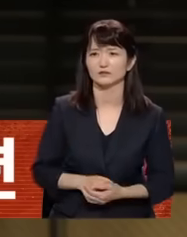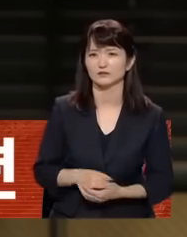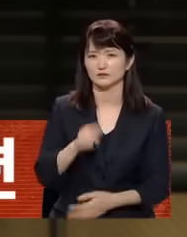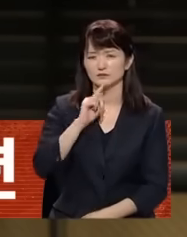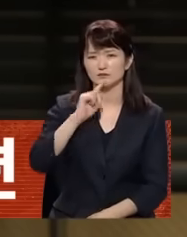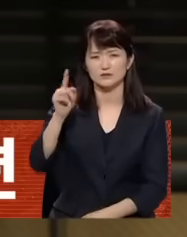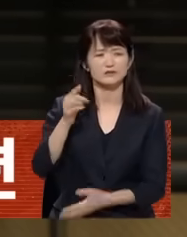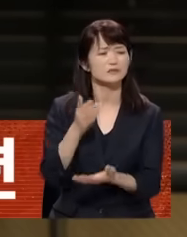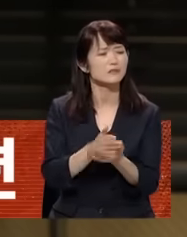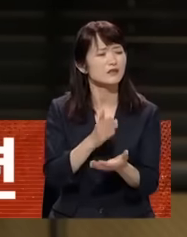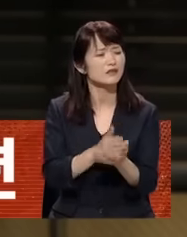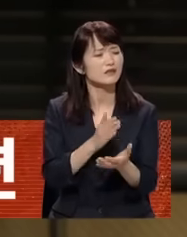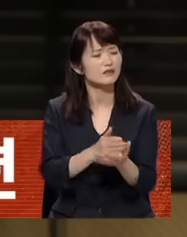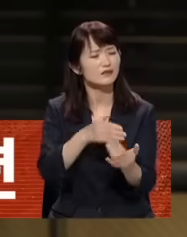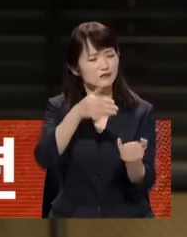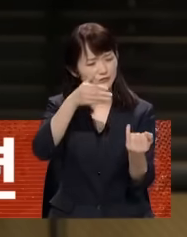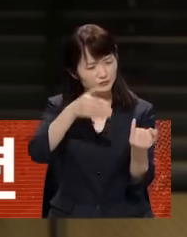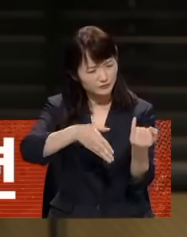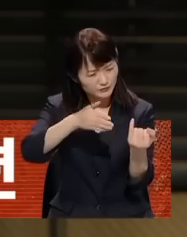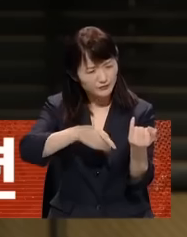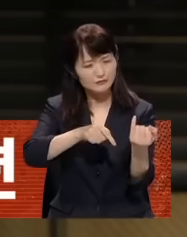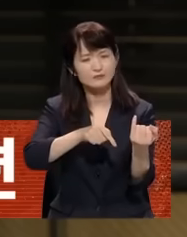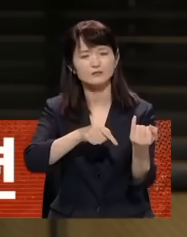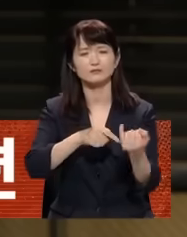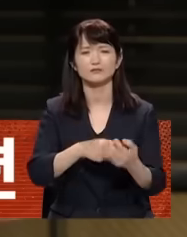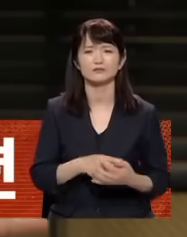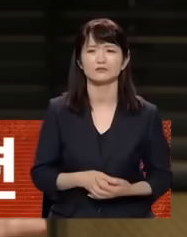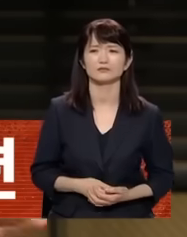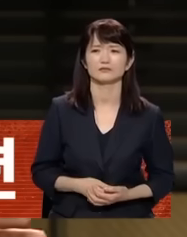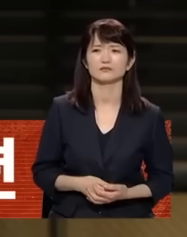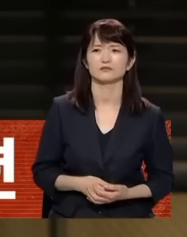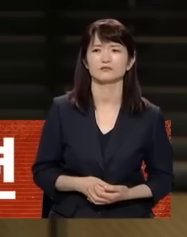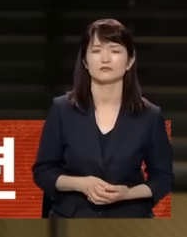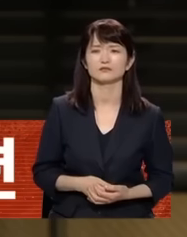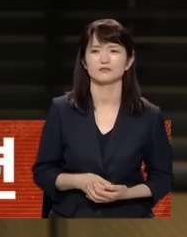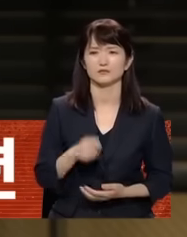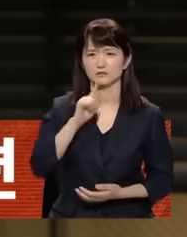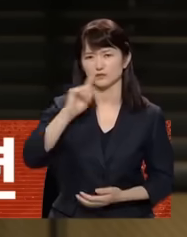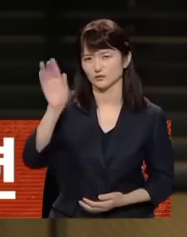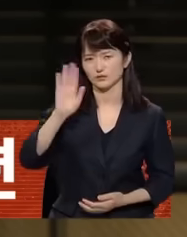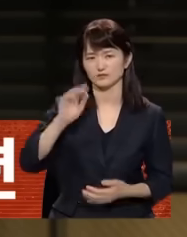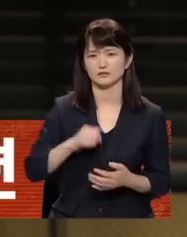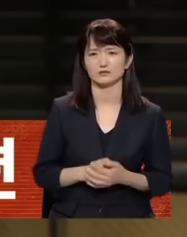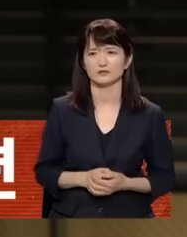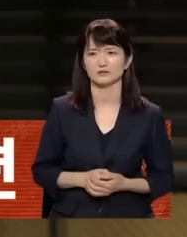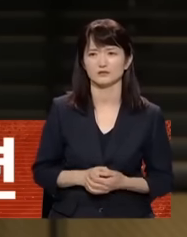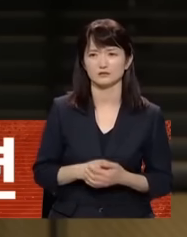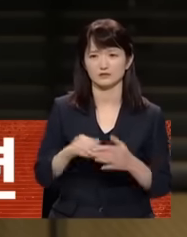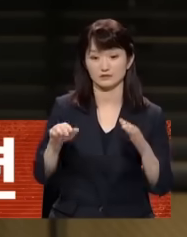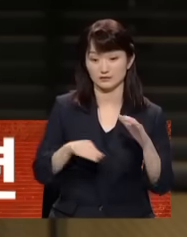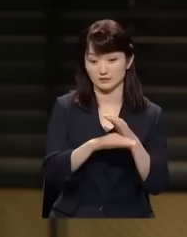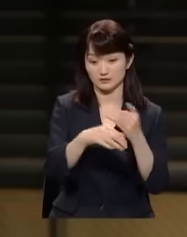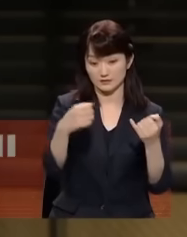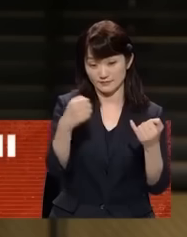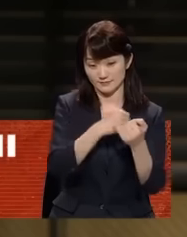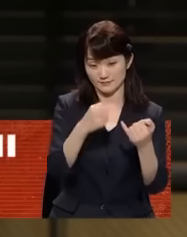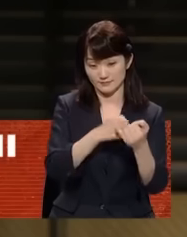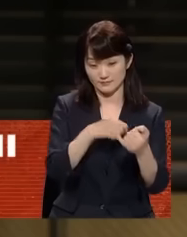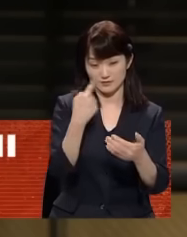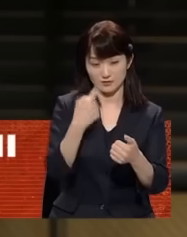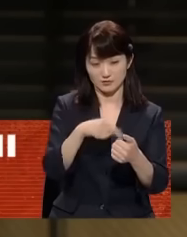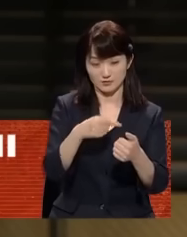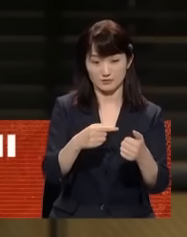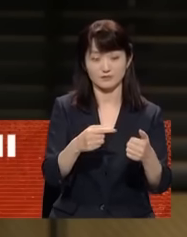고소를 좀 하지 말아 달라 부탁을 했고 결국은 뭐 하지는 않고요이 가정폭력 교육 이수를 끝나면서 남편과